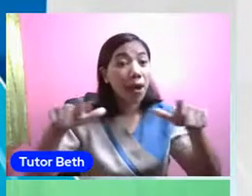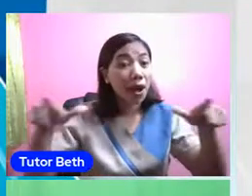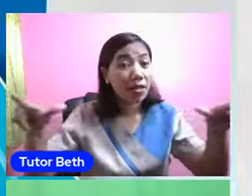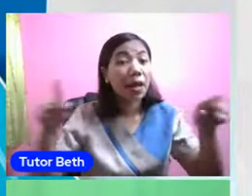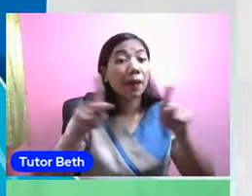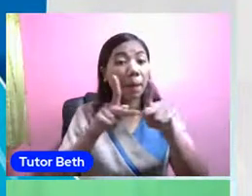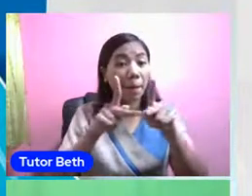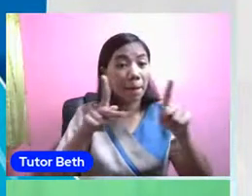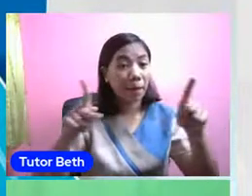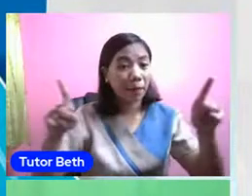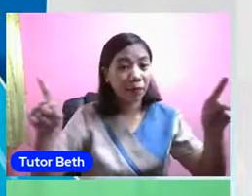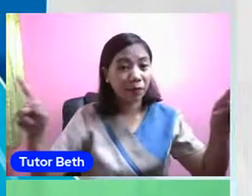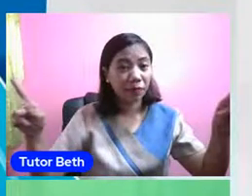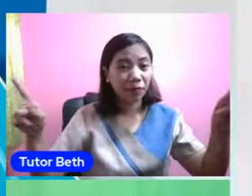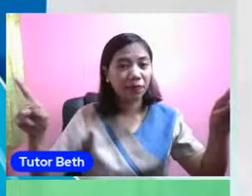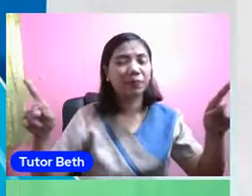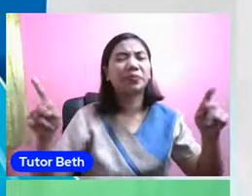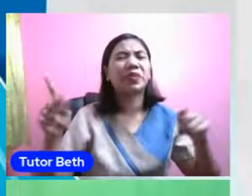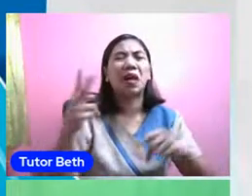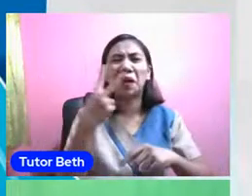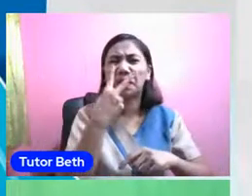siya? Ano kayo napapansin nyo?